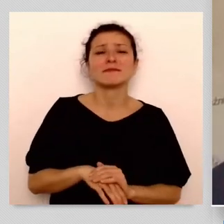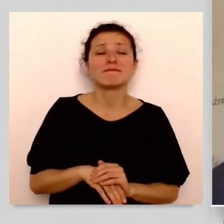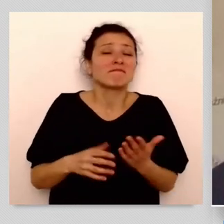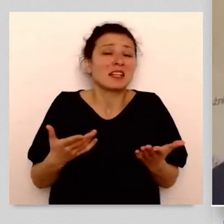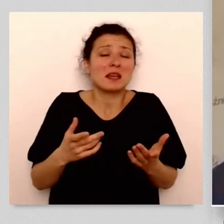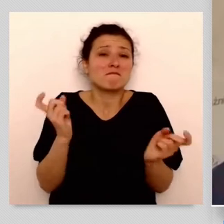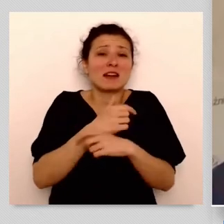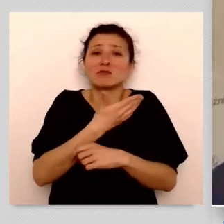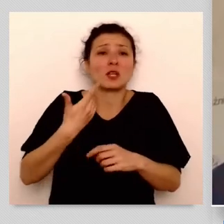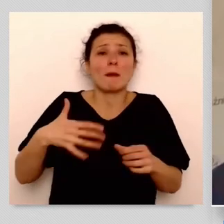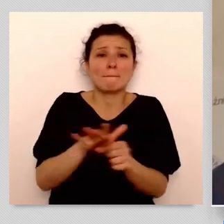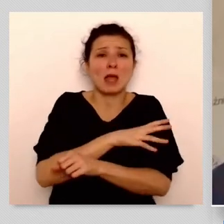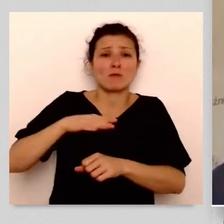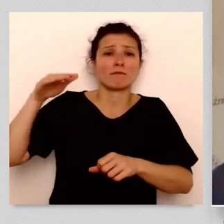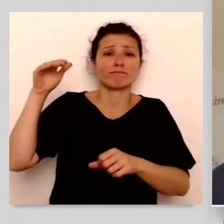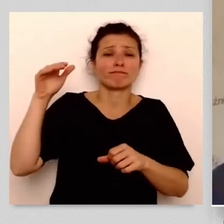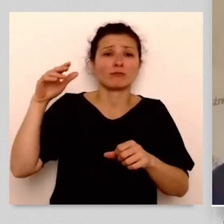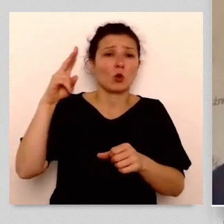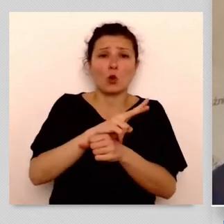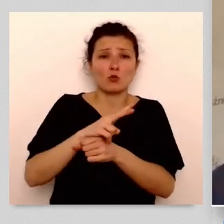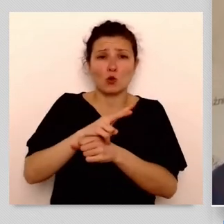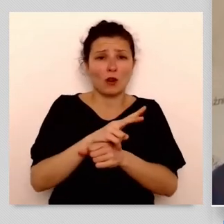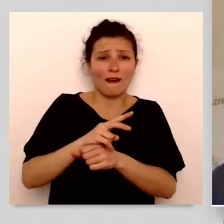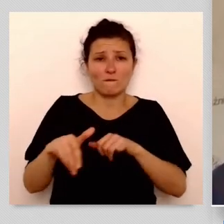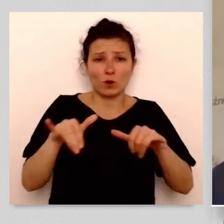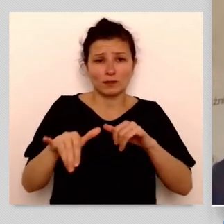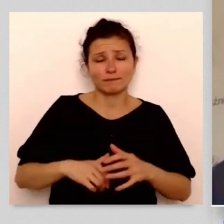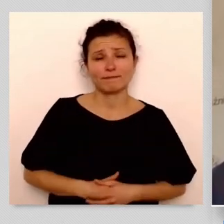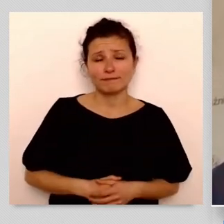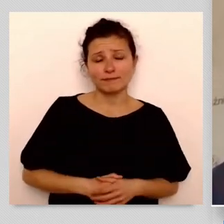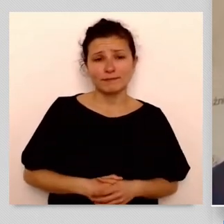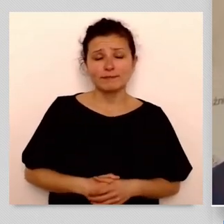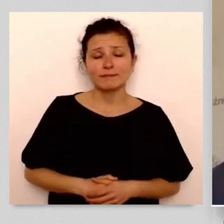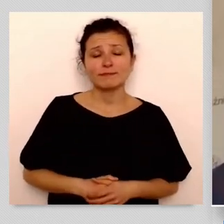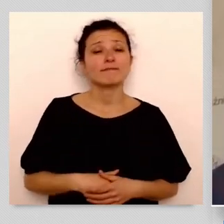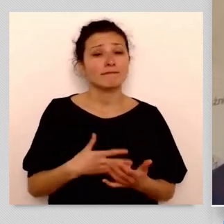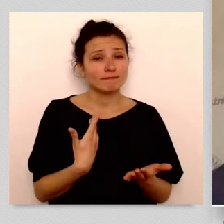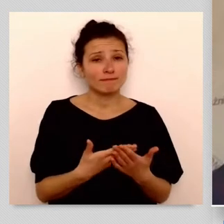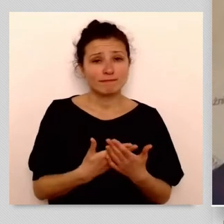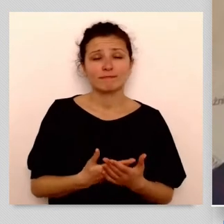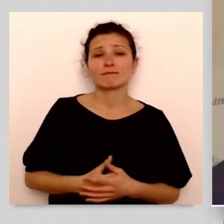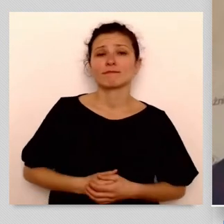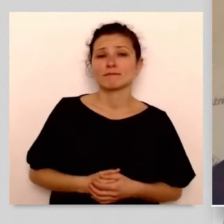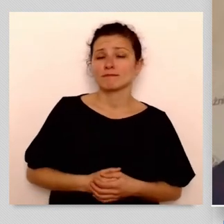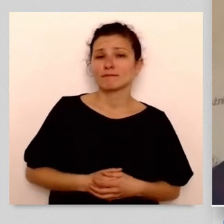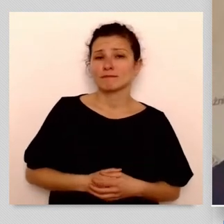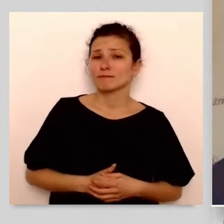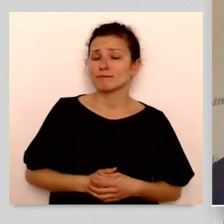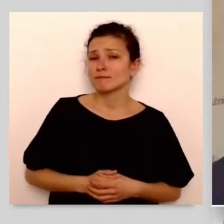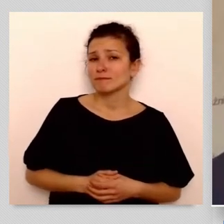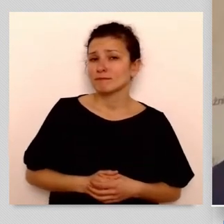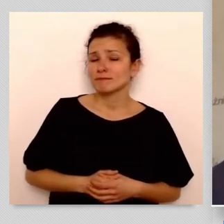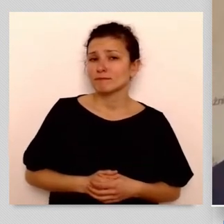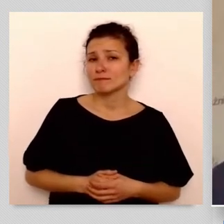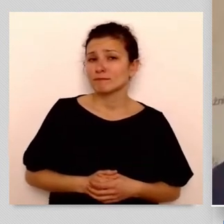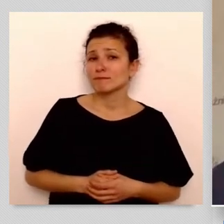tym pełnej władzy, pewnego dysponowania. I w związku z tym to